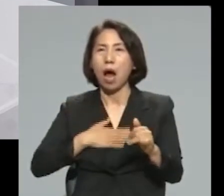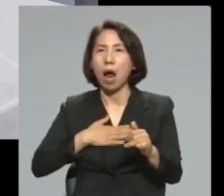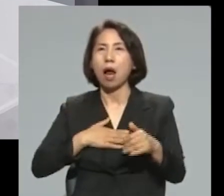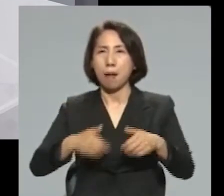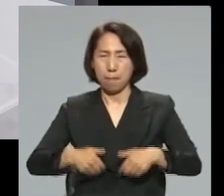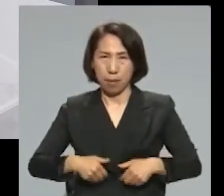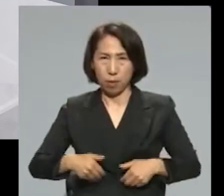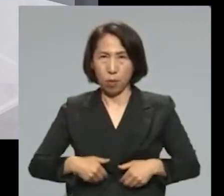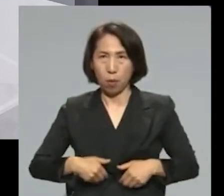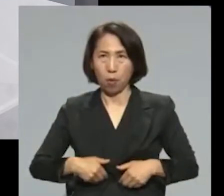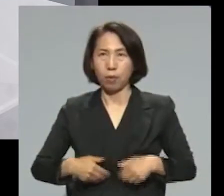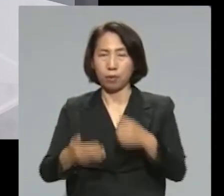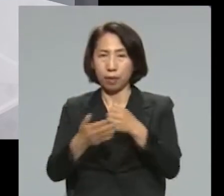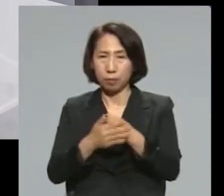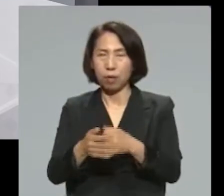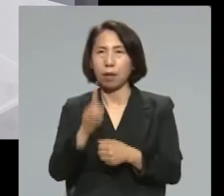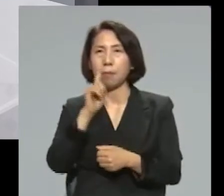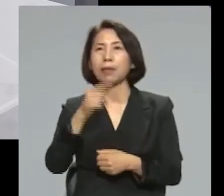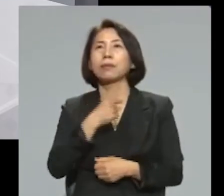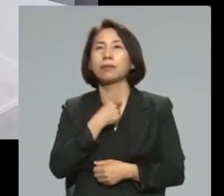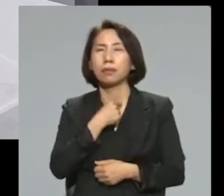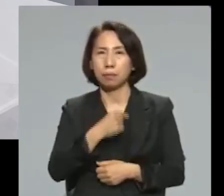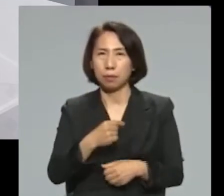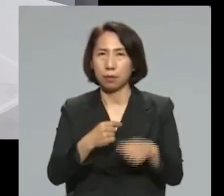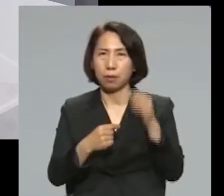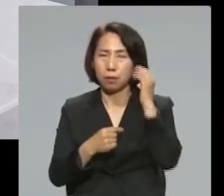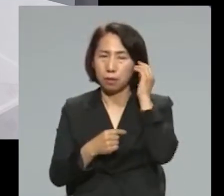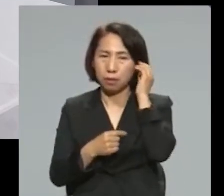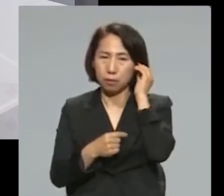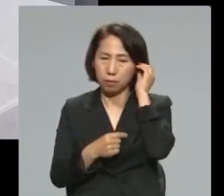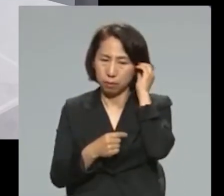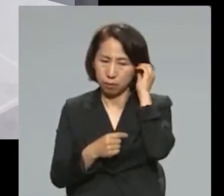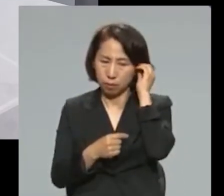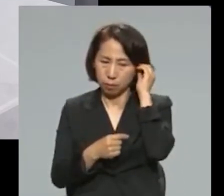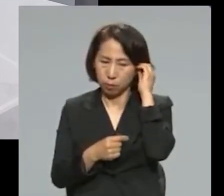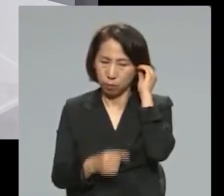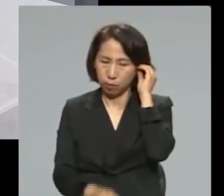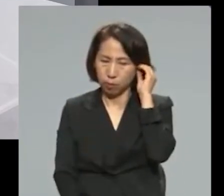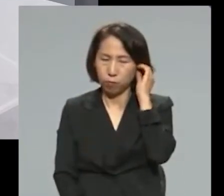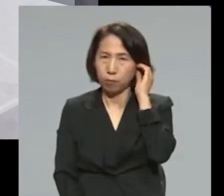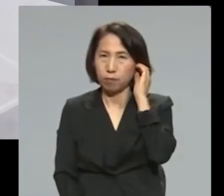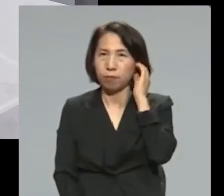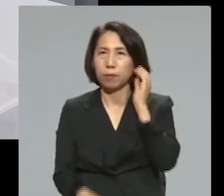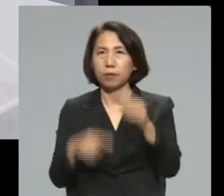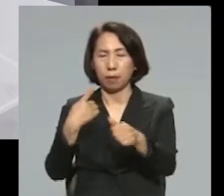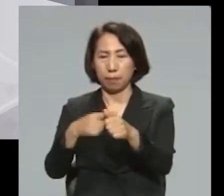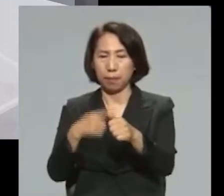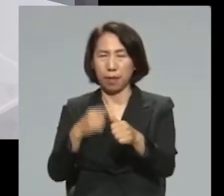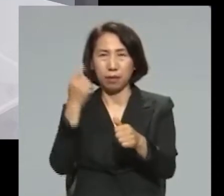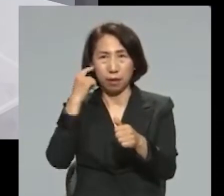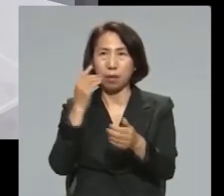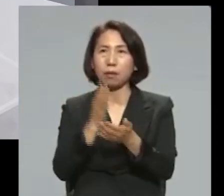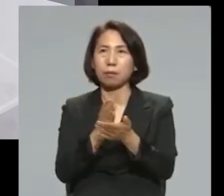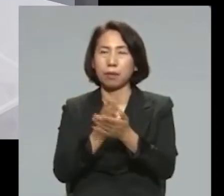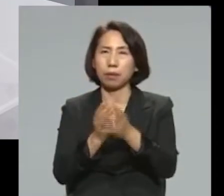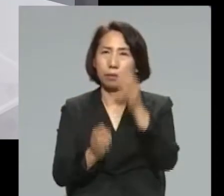될 사항입니다. 그래서 이야기하는 사항이니까 비방으로 들어주시 않으면 좋겠습니다.